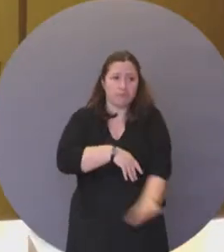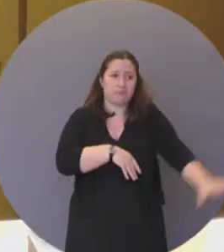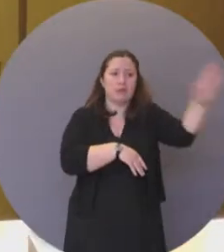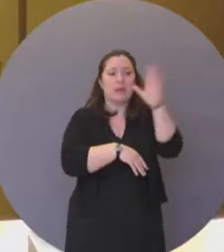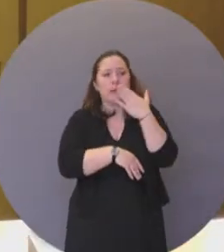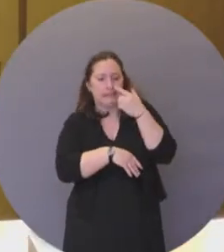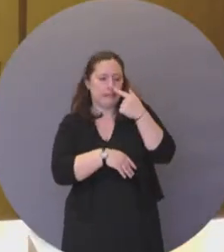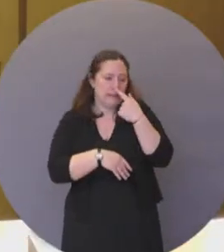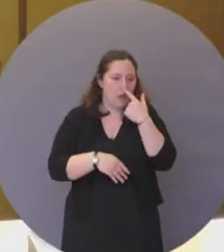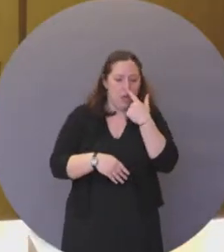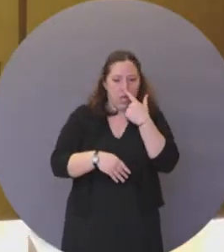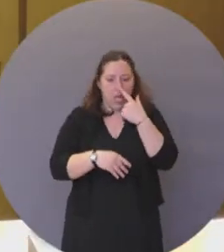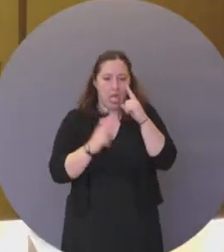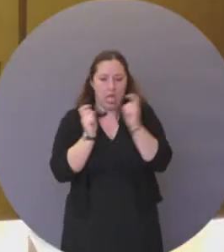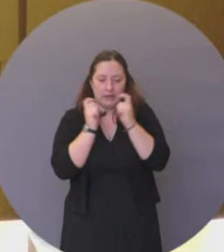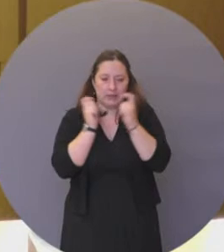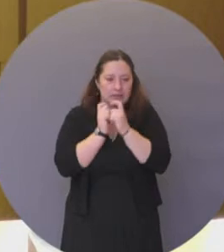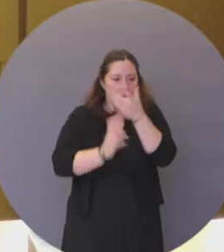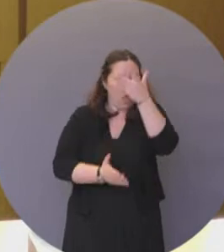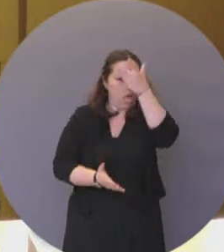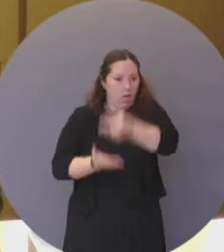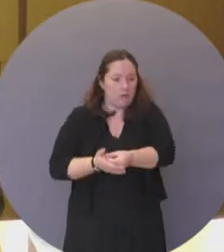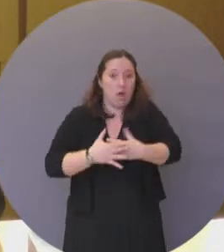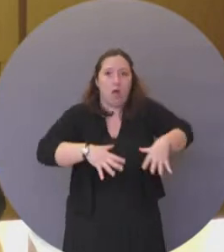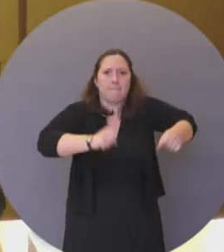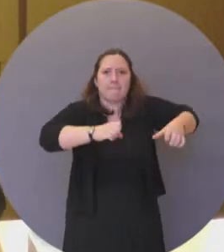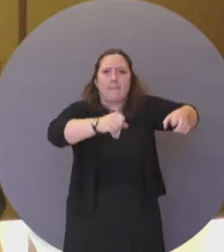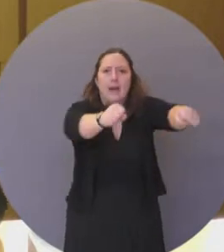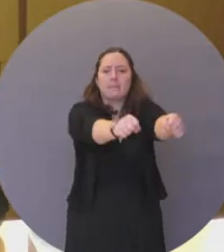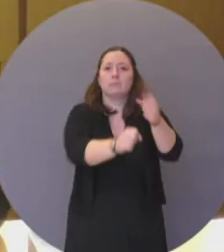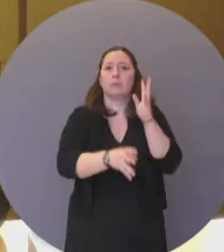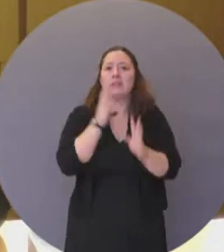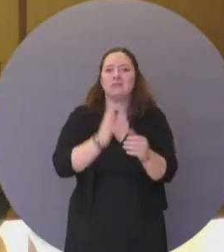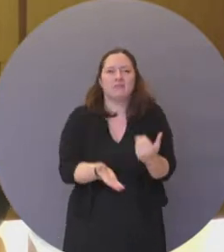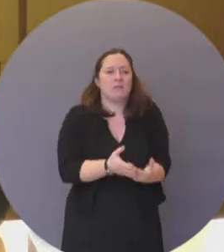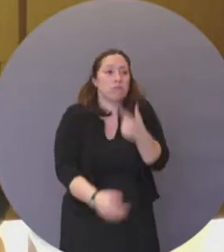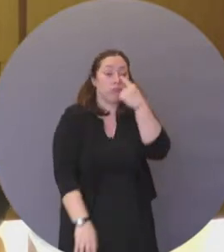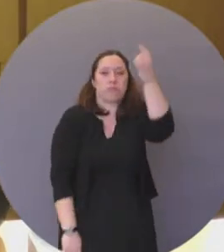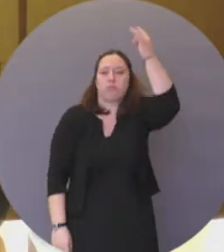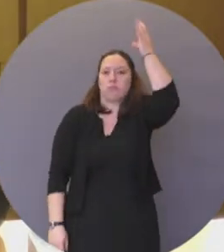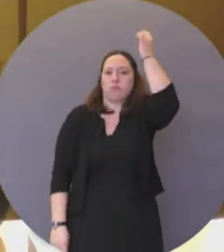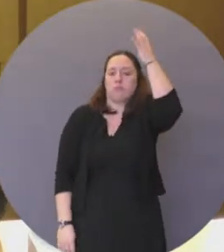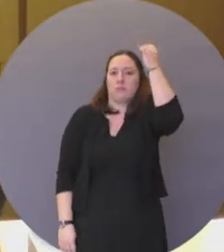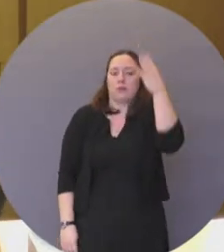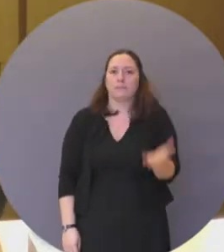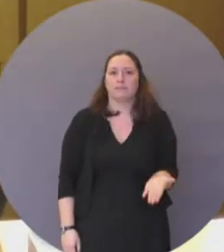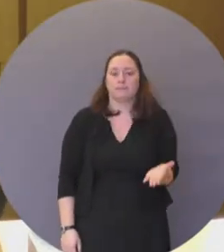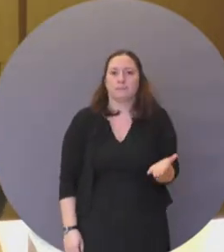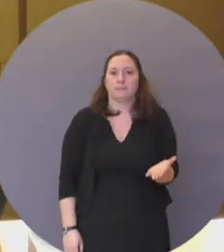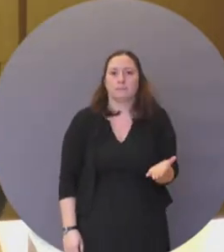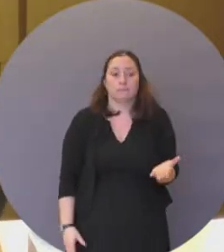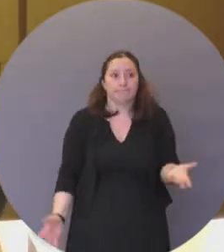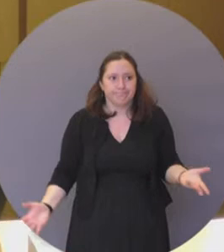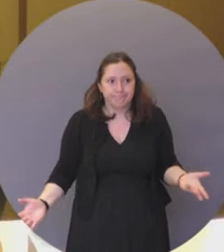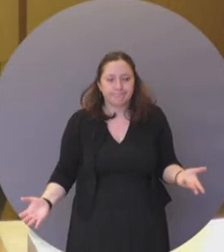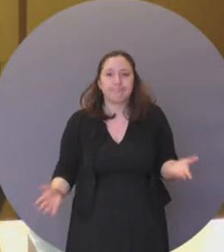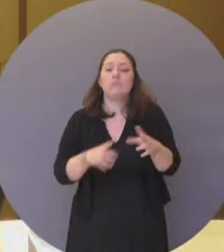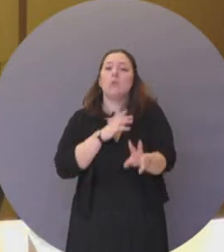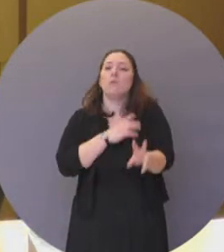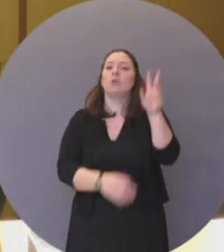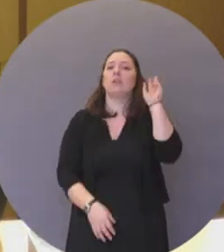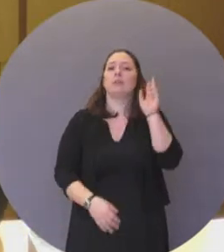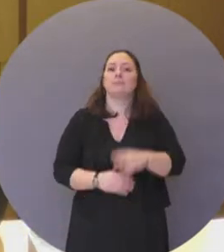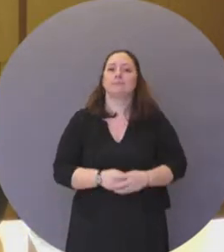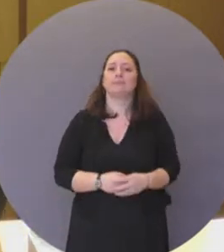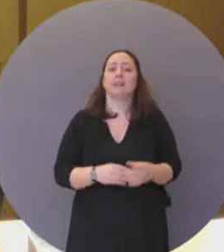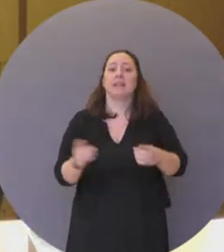n'était pas dramatique elle en serait presque ubuesque vendredi dernier la direction de